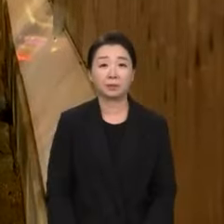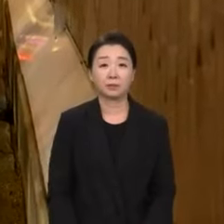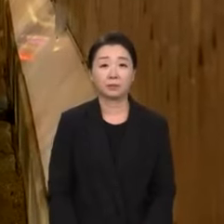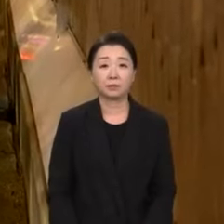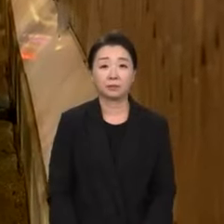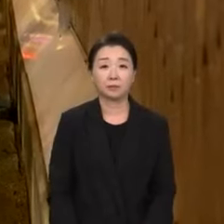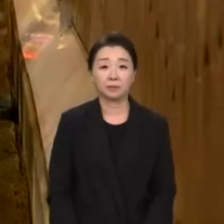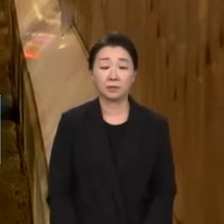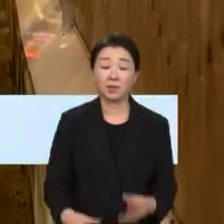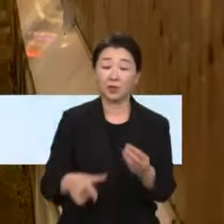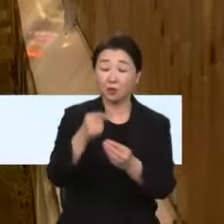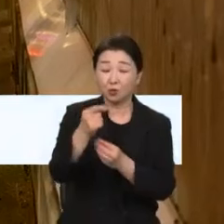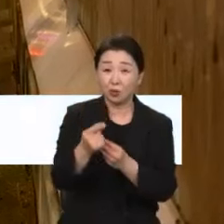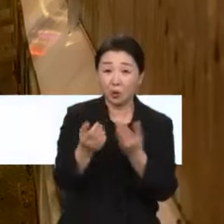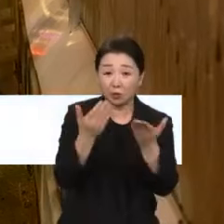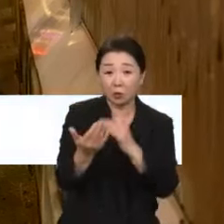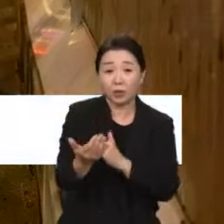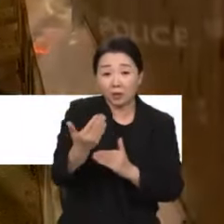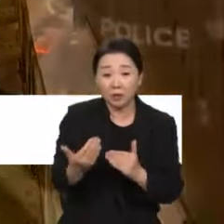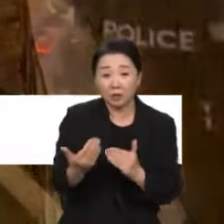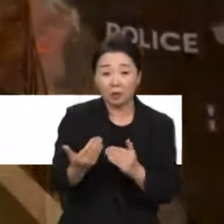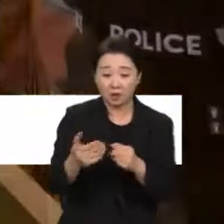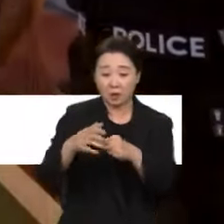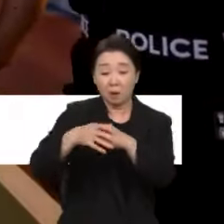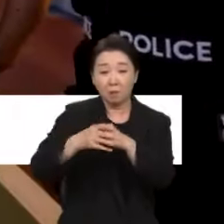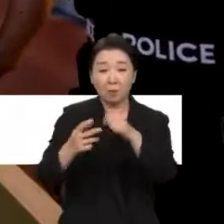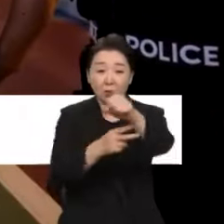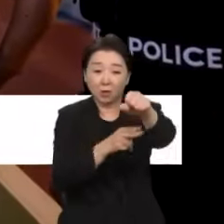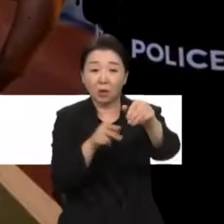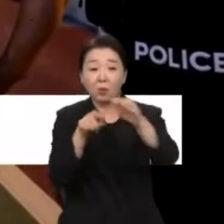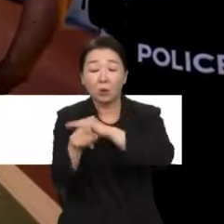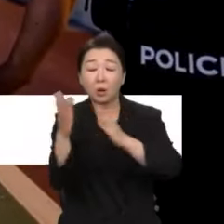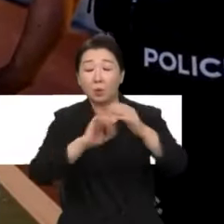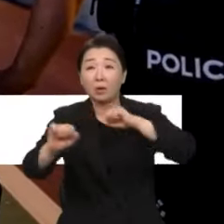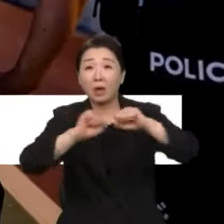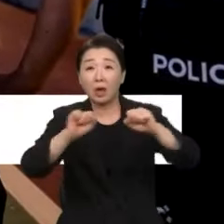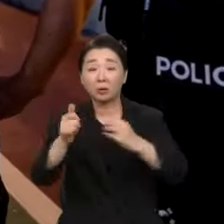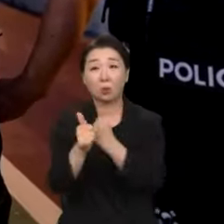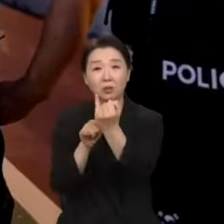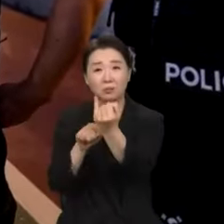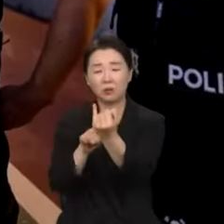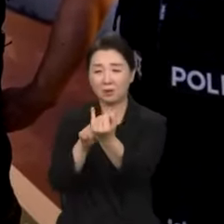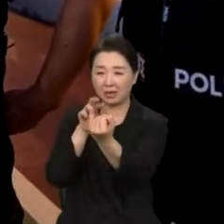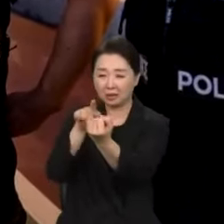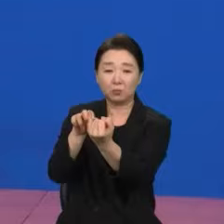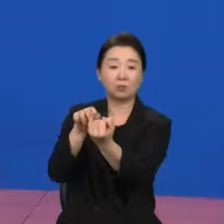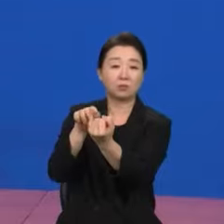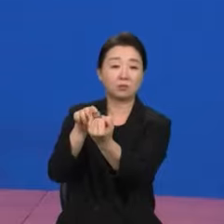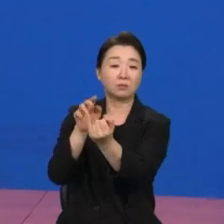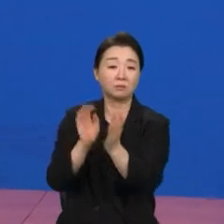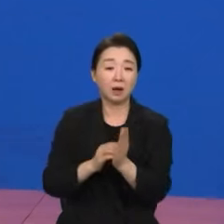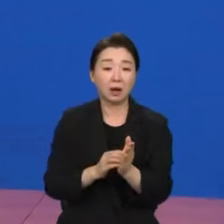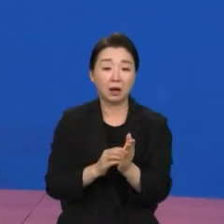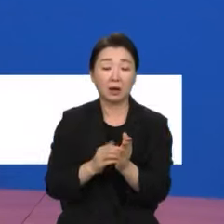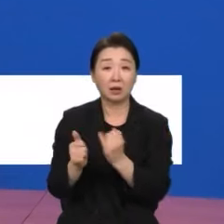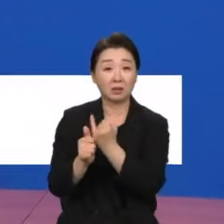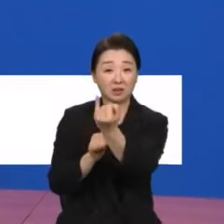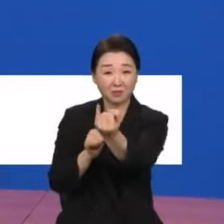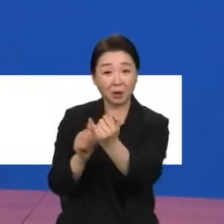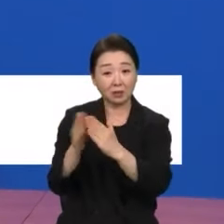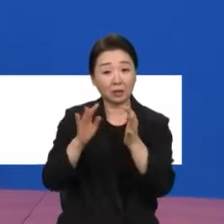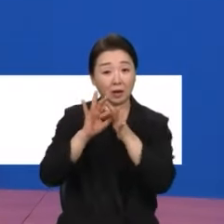특히 연휴를 앞두고 마포대교를 방문하는 등 공개 행보에 나선 김건희 여사를 집중 겨냥했습니다. 김건희